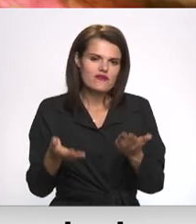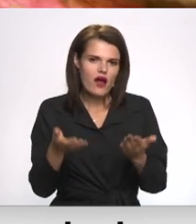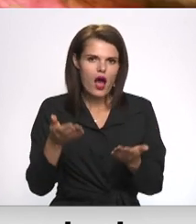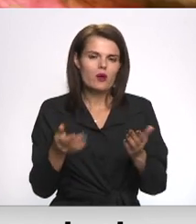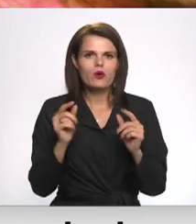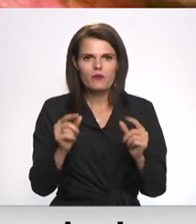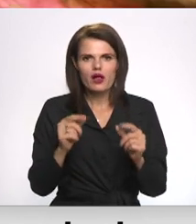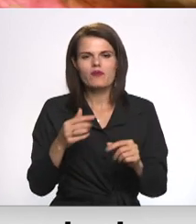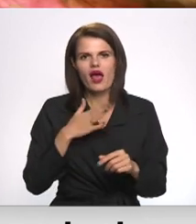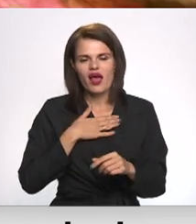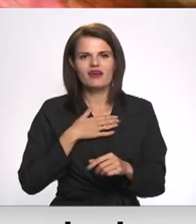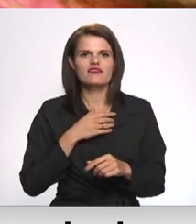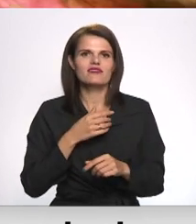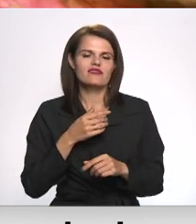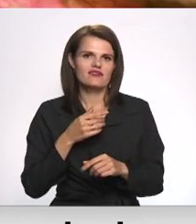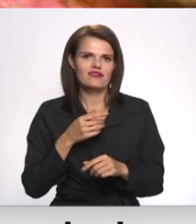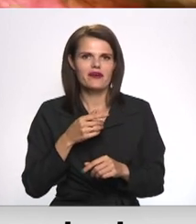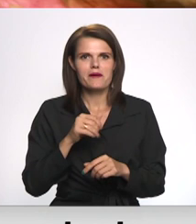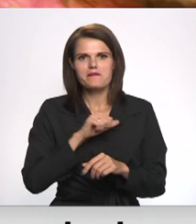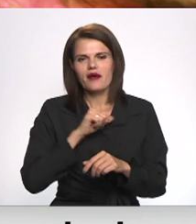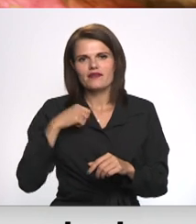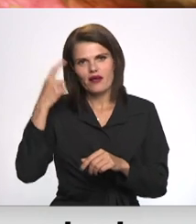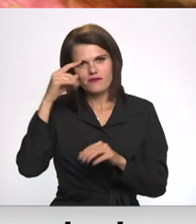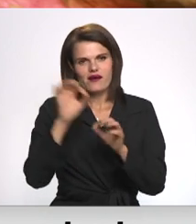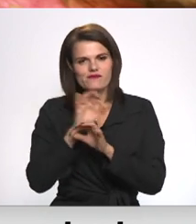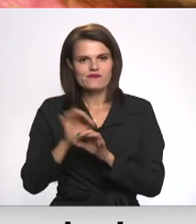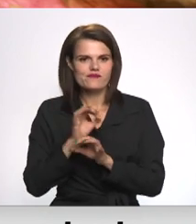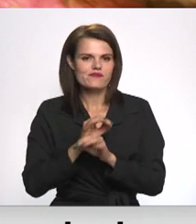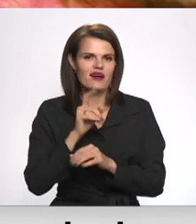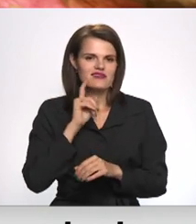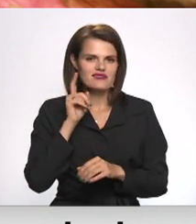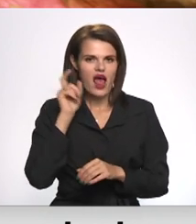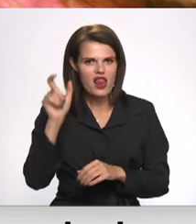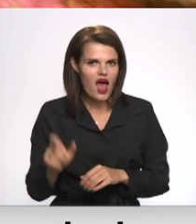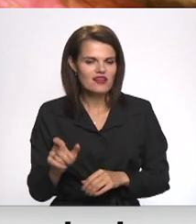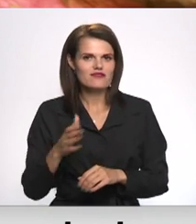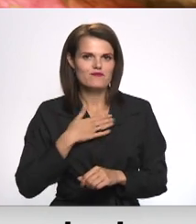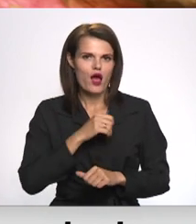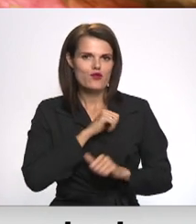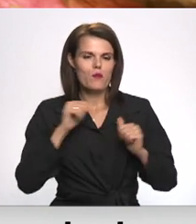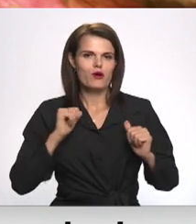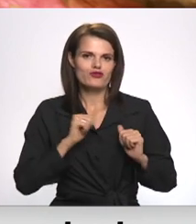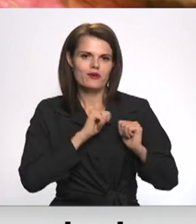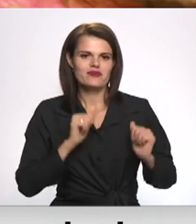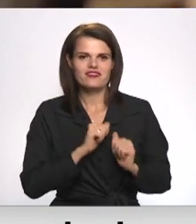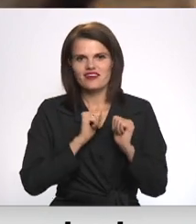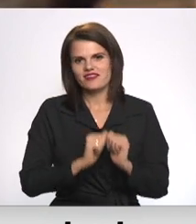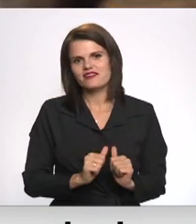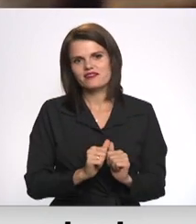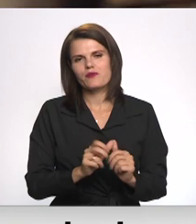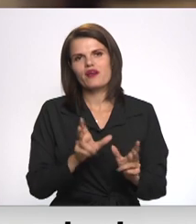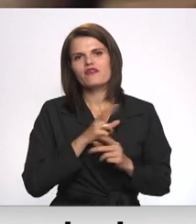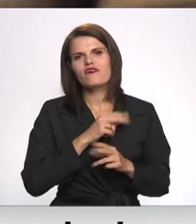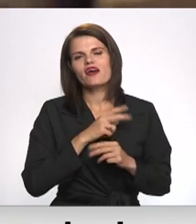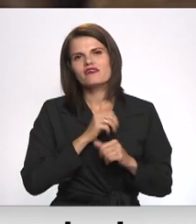mērā esmu sautīgi, jo tā Zeļenska izšūšana man kaut kādu... Manam pašu sirdsmieram un tādam